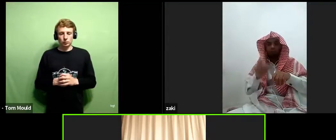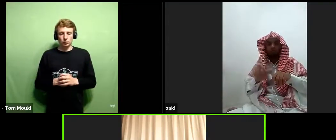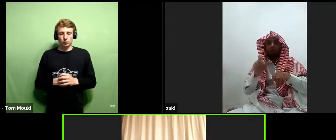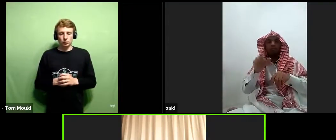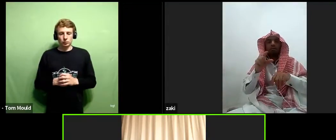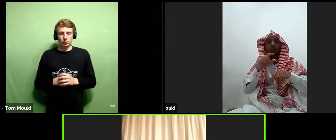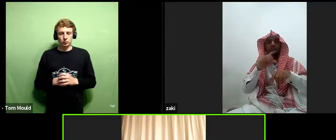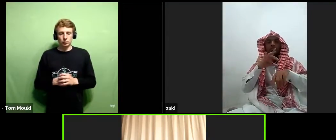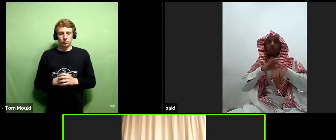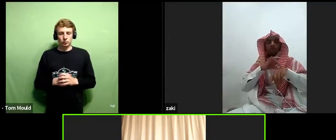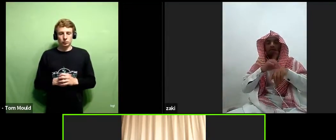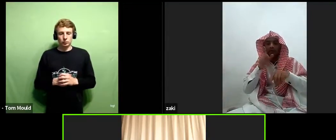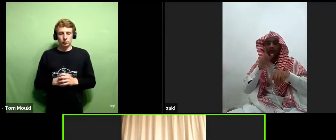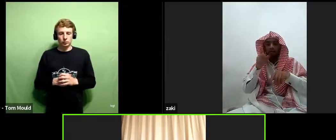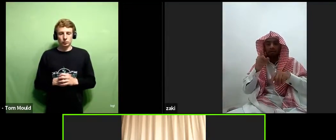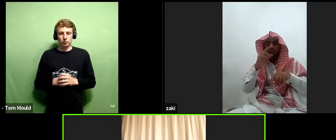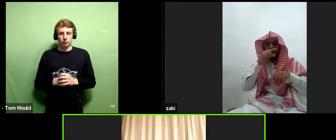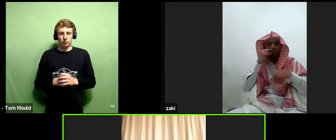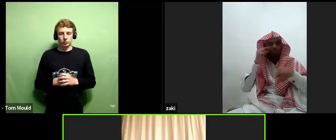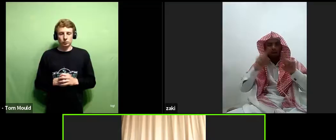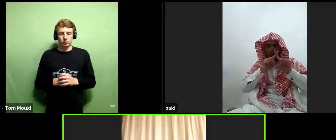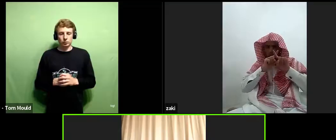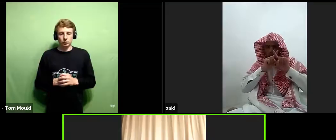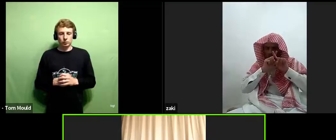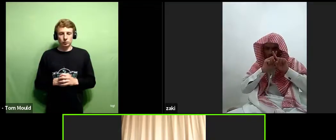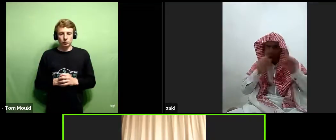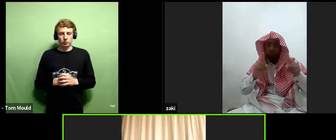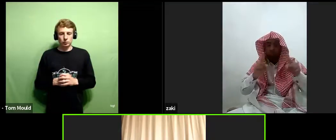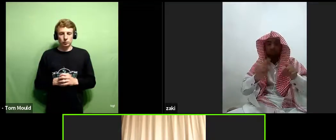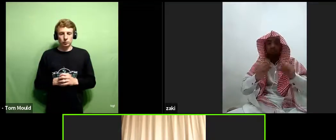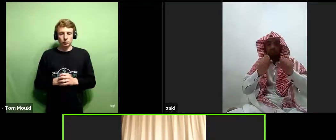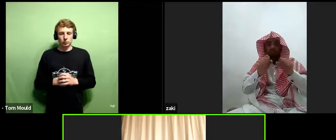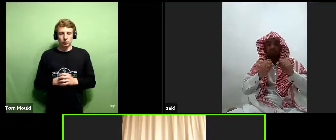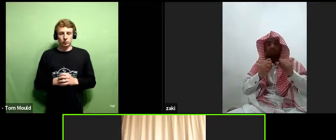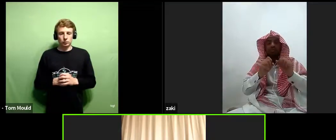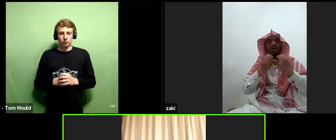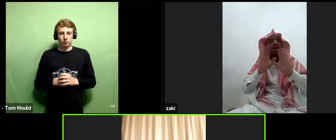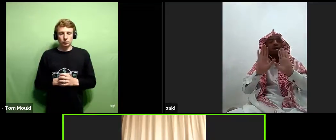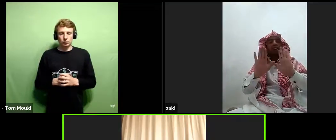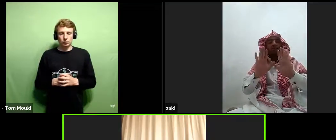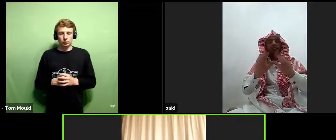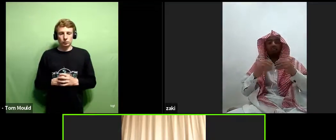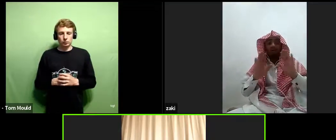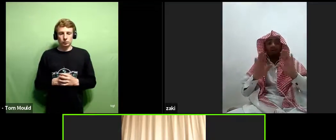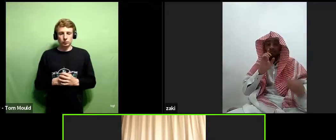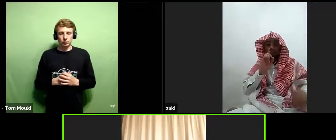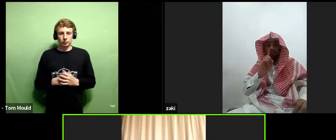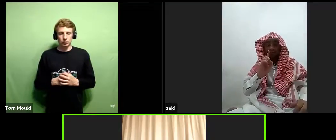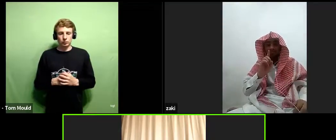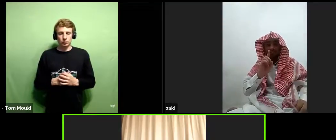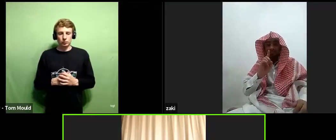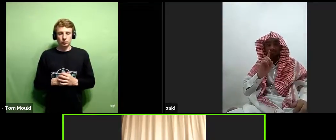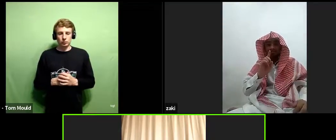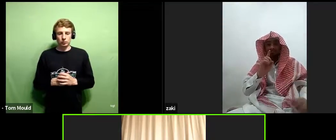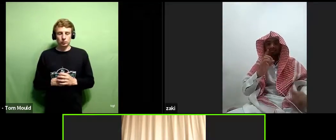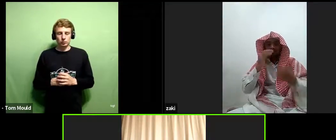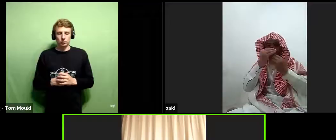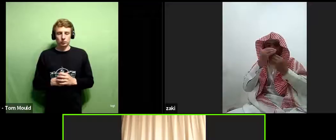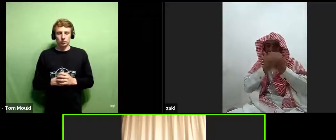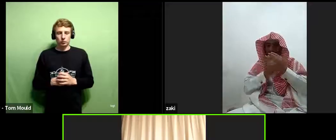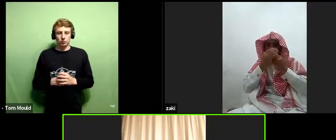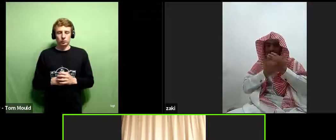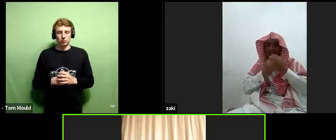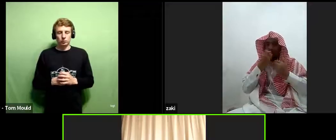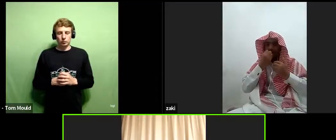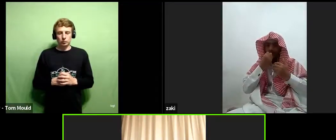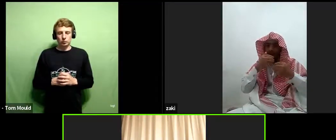عدم الطعام، فعندئذ هذا حالة خاصة. أما على هيئة العموم فإن